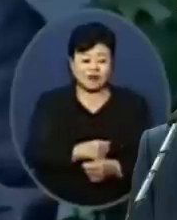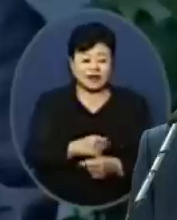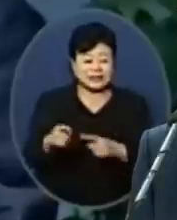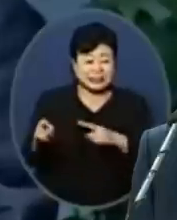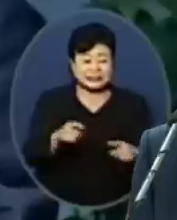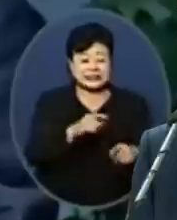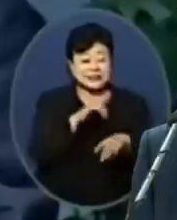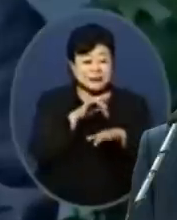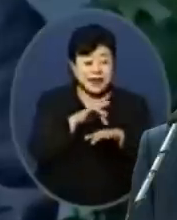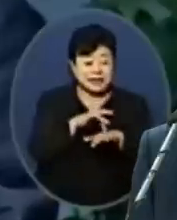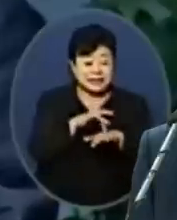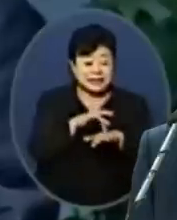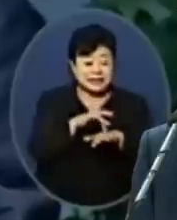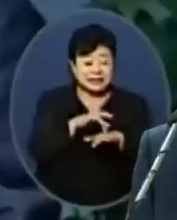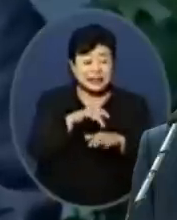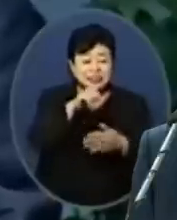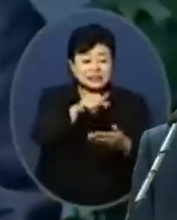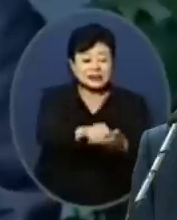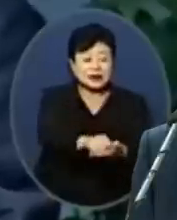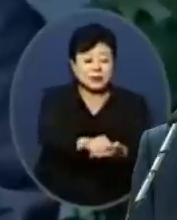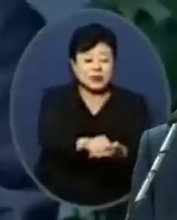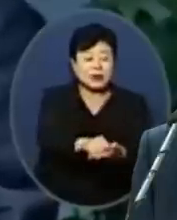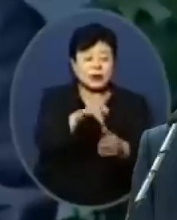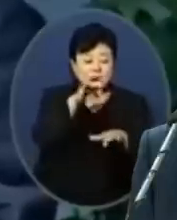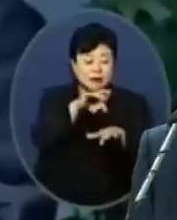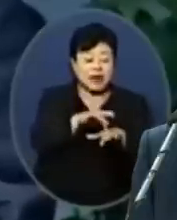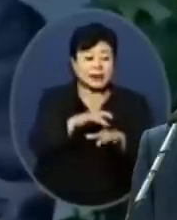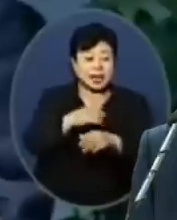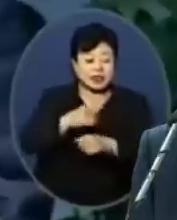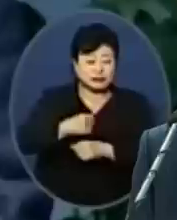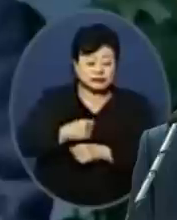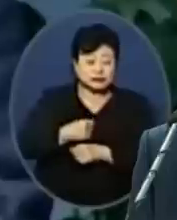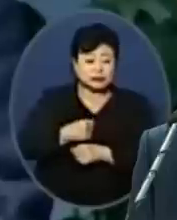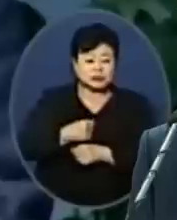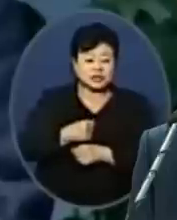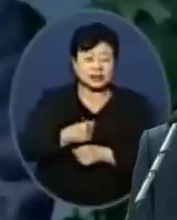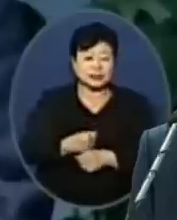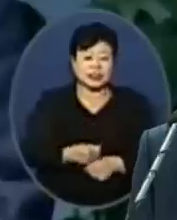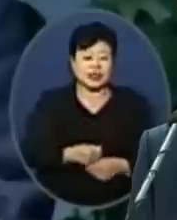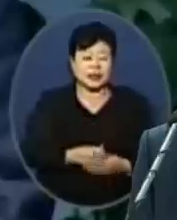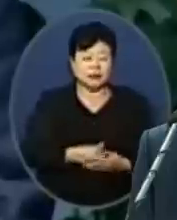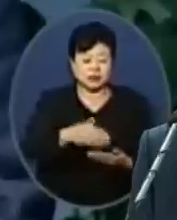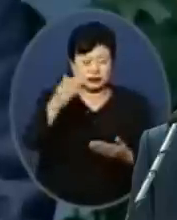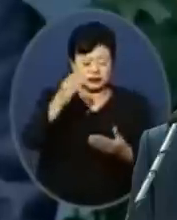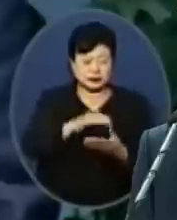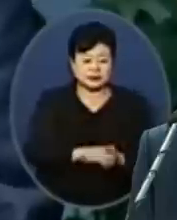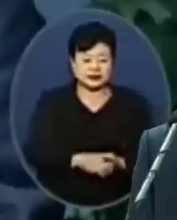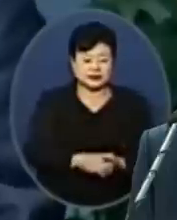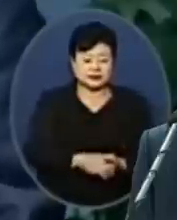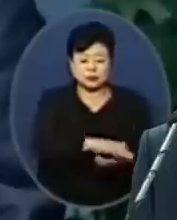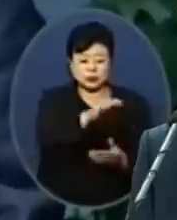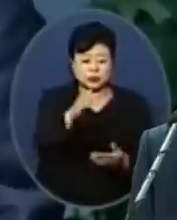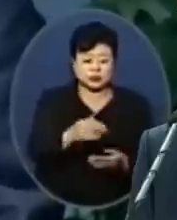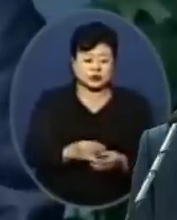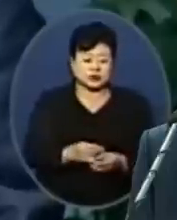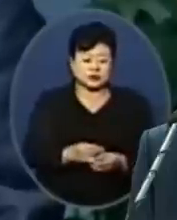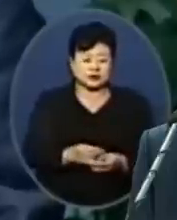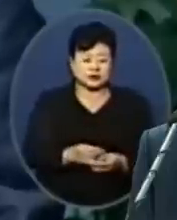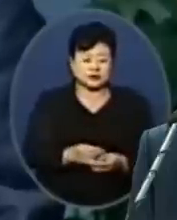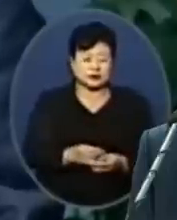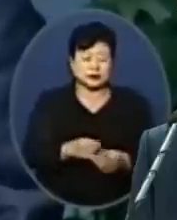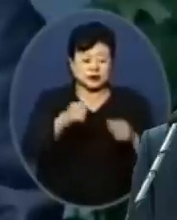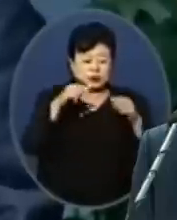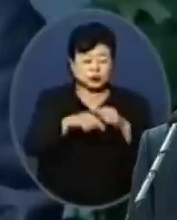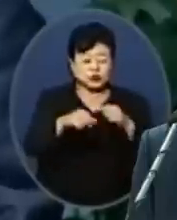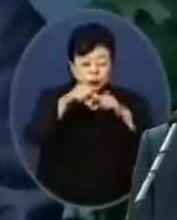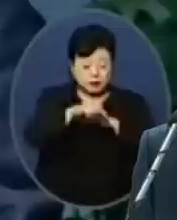다스리던 마귀의 정부와 마귀의 군사들을 무장해제해버리던 우리를 도적죄로 죽이고